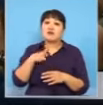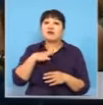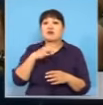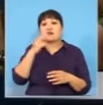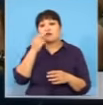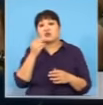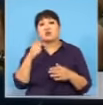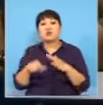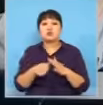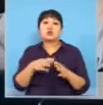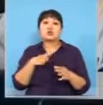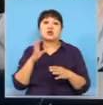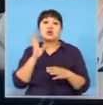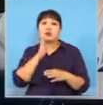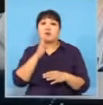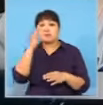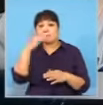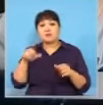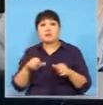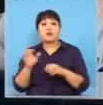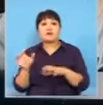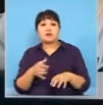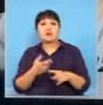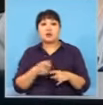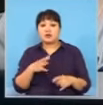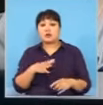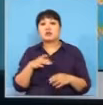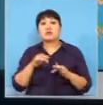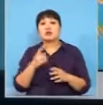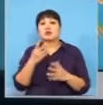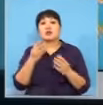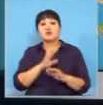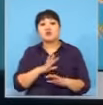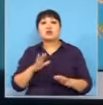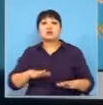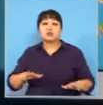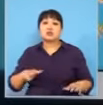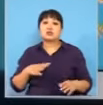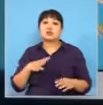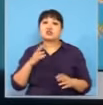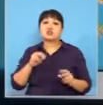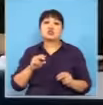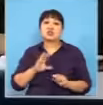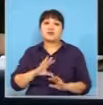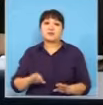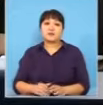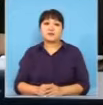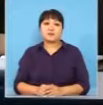и бродяжничеству лишили родительских прав. Но и этот процесс ни одного дня, и детей не делает счастливее.